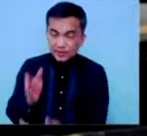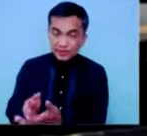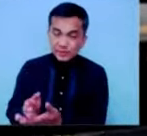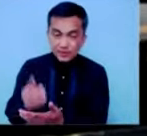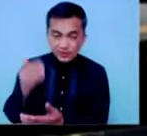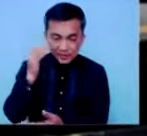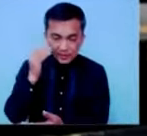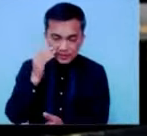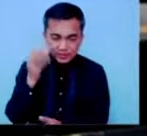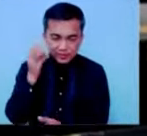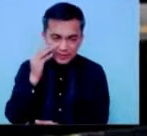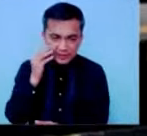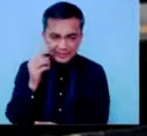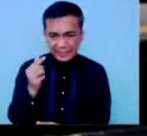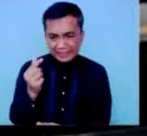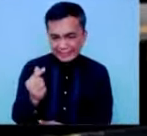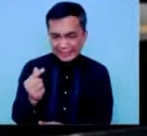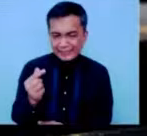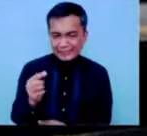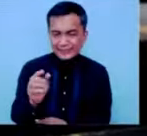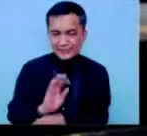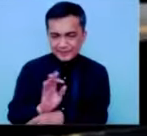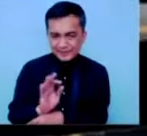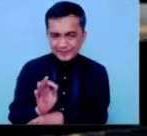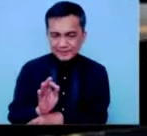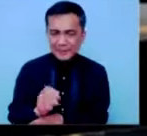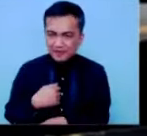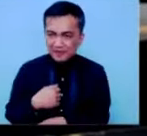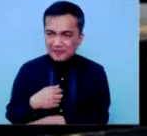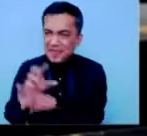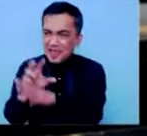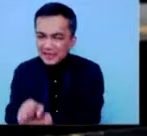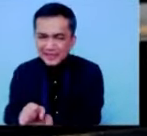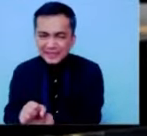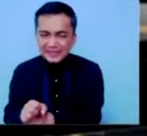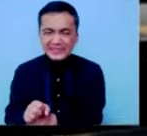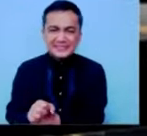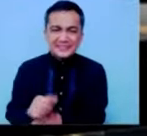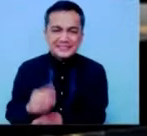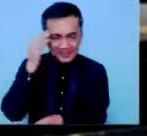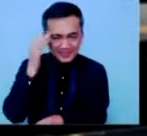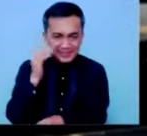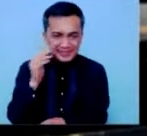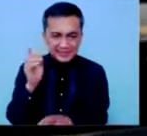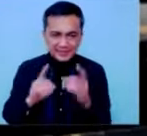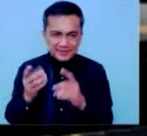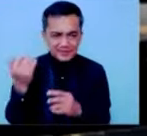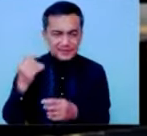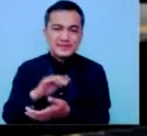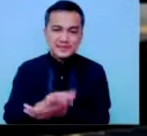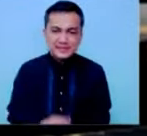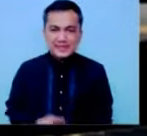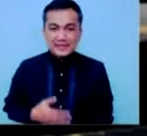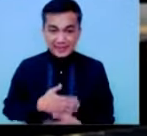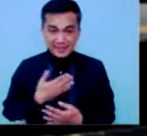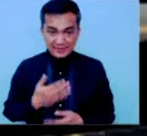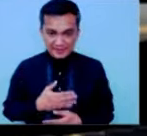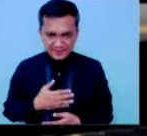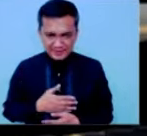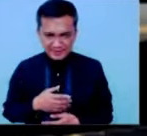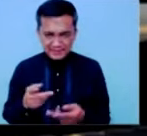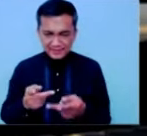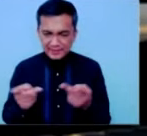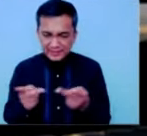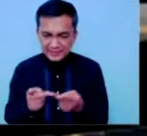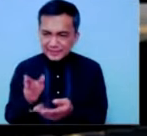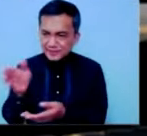isa ako sa mga nahumaling sa K-drama noong panahon ng pandemya. Naaliw naman ako sa mga lugar na napuntahan